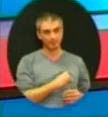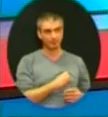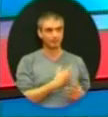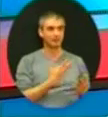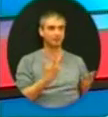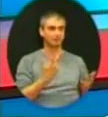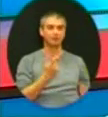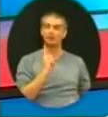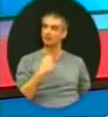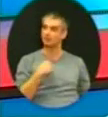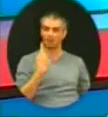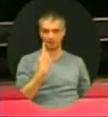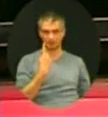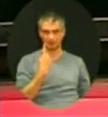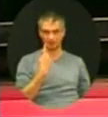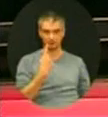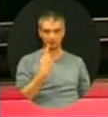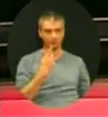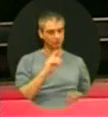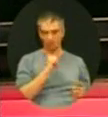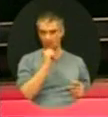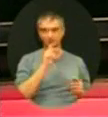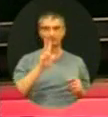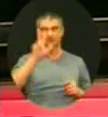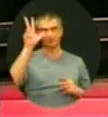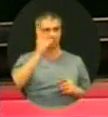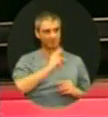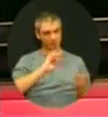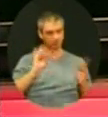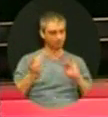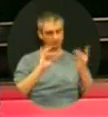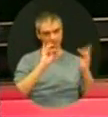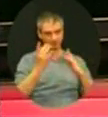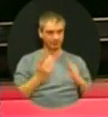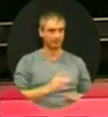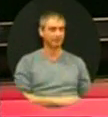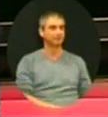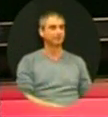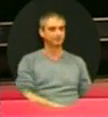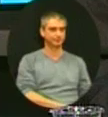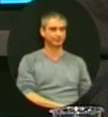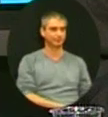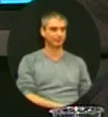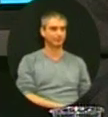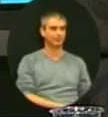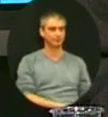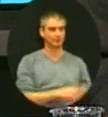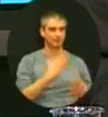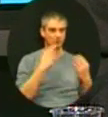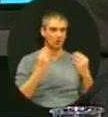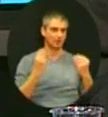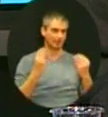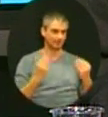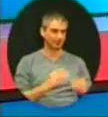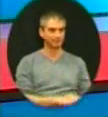אבל... לא, אבל אני לא רוצה, הדבר האחרון שאנחנו רוצים זה שישסו את הצפון בדרום, אנחנו רוצים לעזור לשניהם. חברת הכנסת מיקי זוהר, תודה רבה לשניכם.